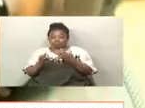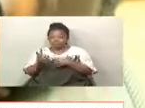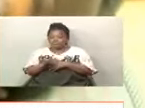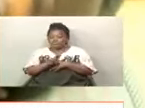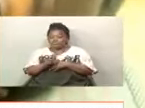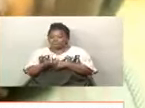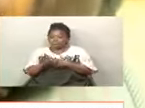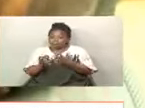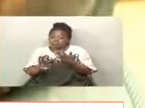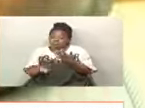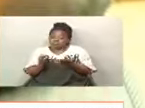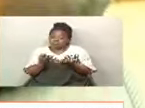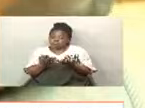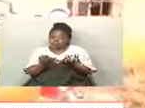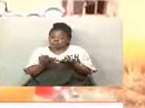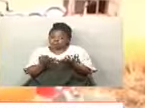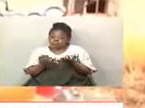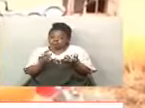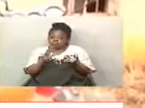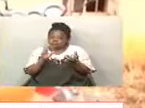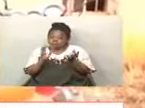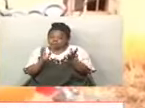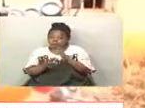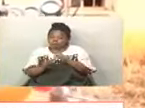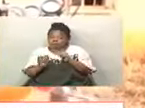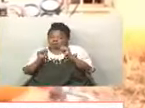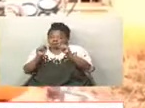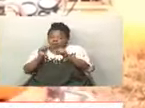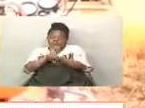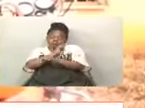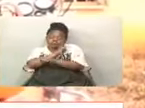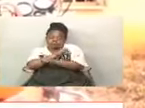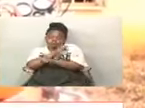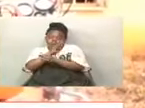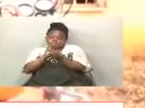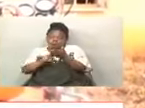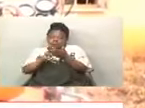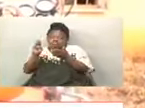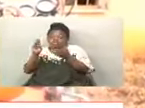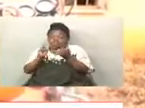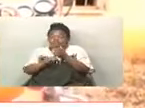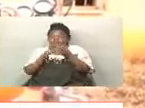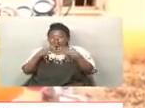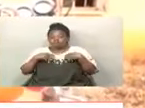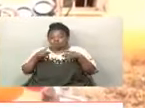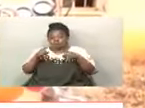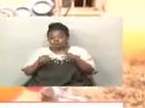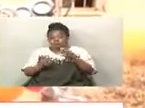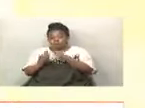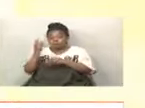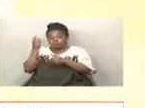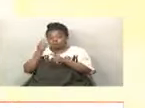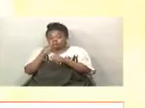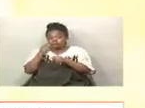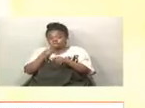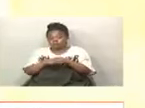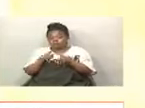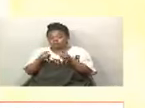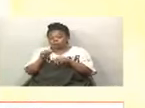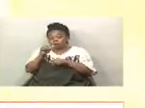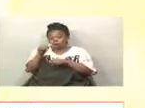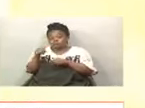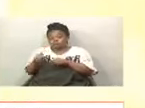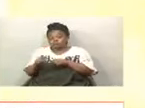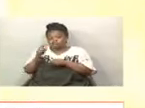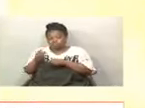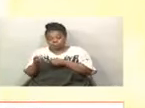mboza yetukubye neyefuula. Abagenze ku ggwanika ly'eddwaliro e Masaka okujjayo emirambo bayise mu kaseera akazibunga n'abamu